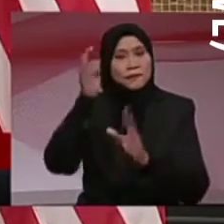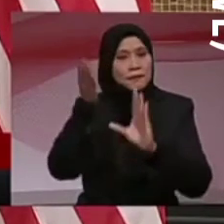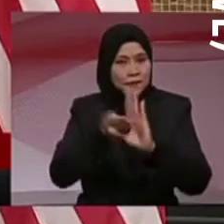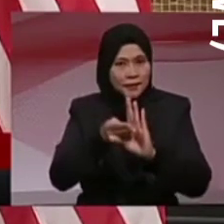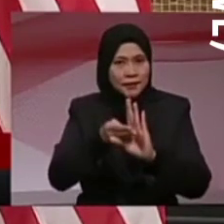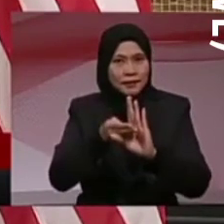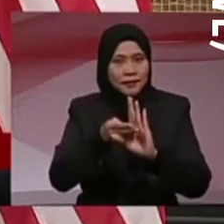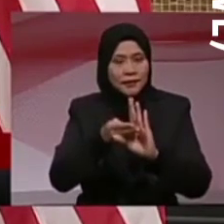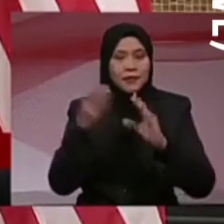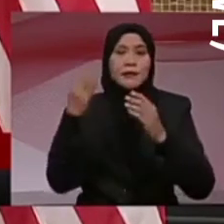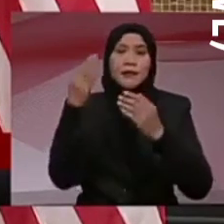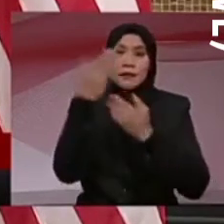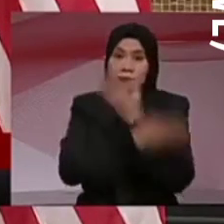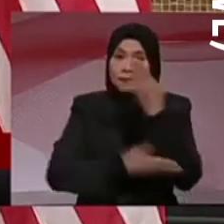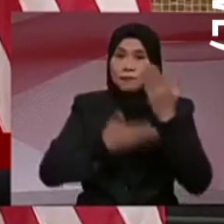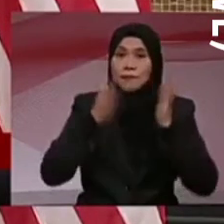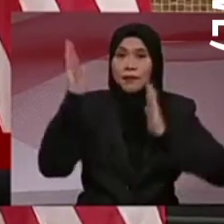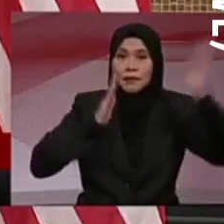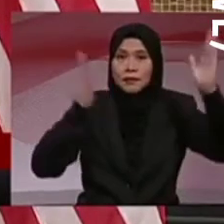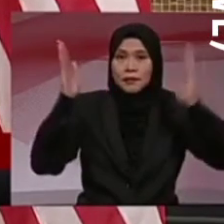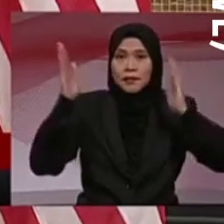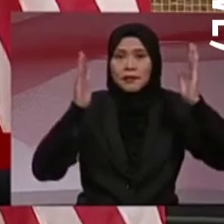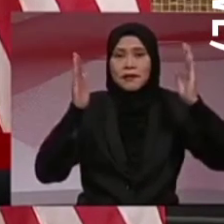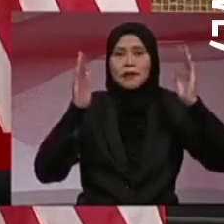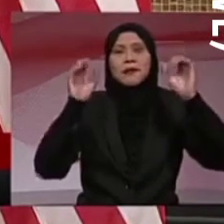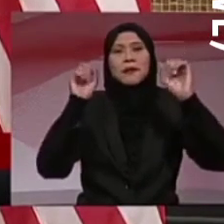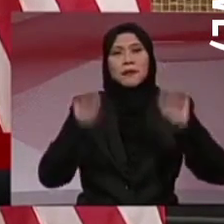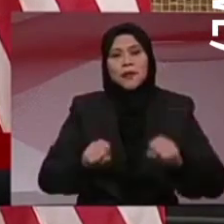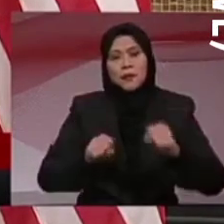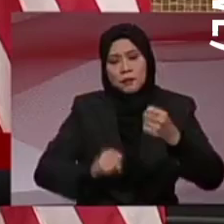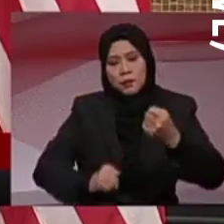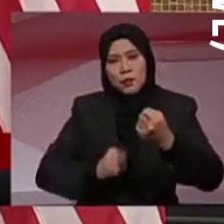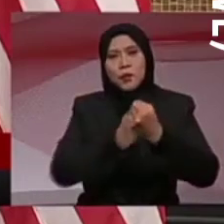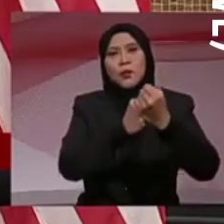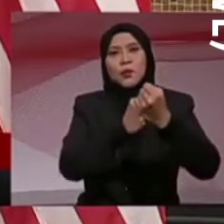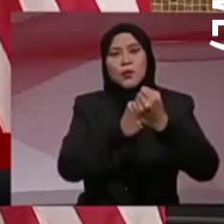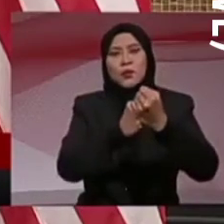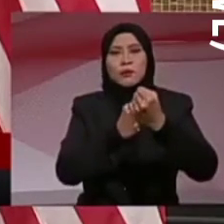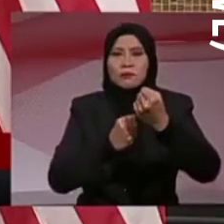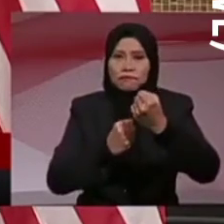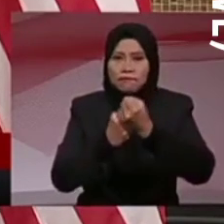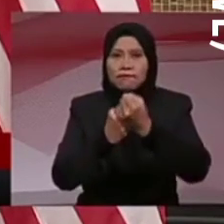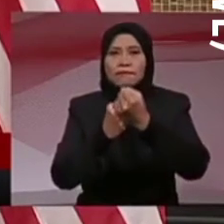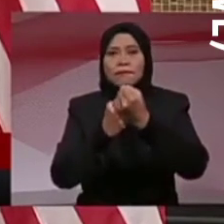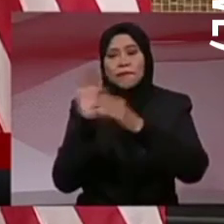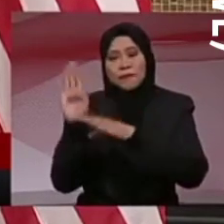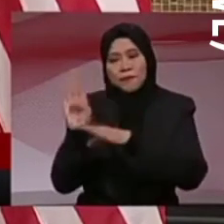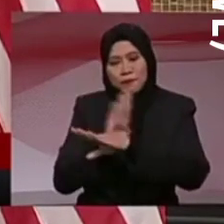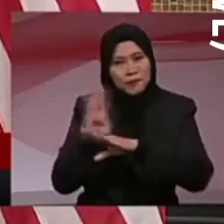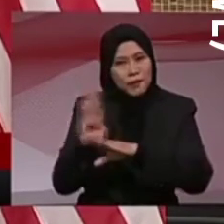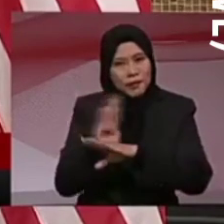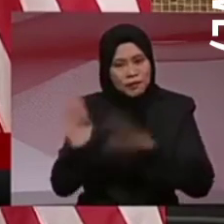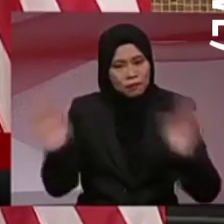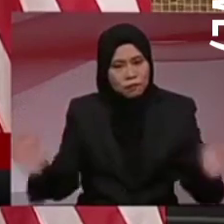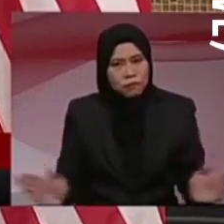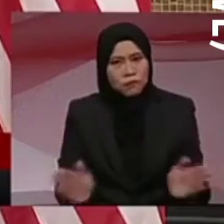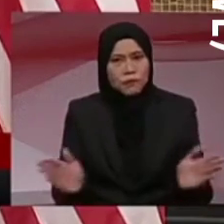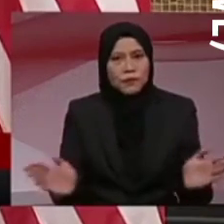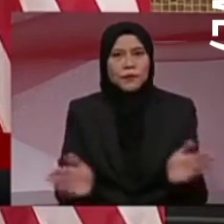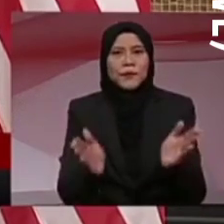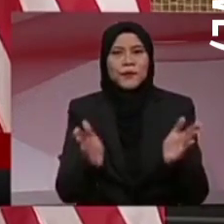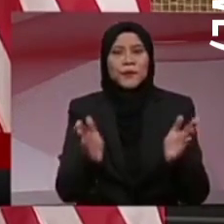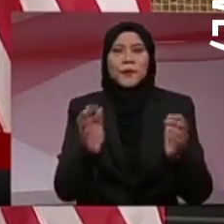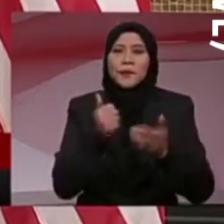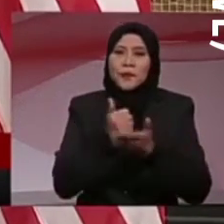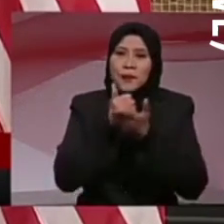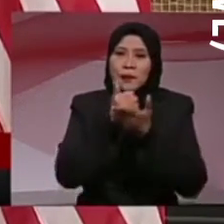di negara kita diharapkan dapat menyokong kemampuan and perniagaan membantu